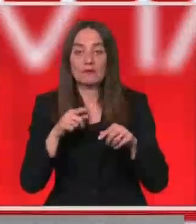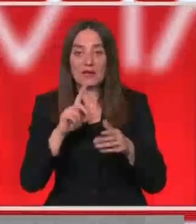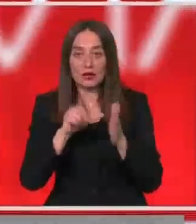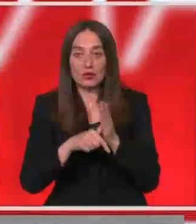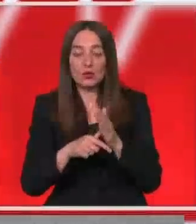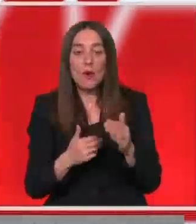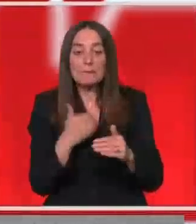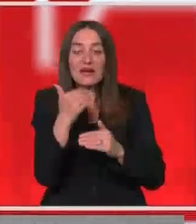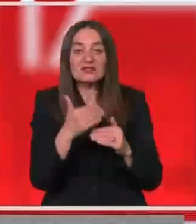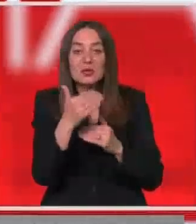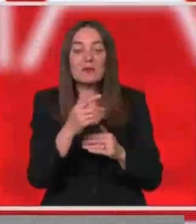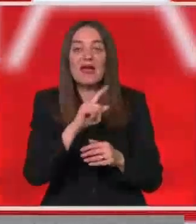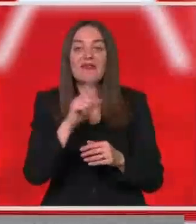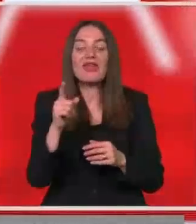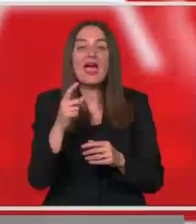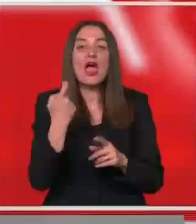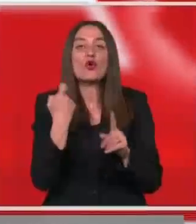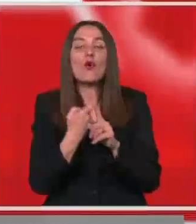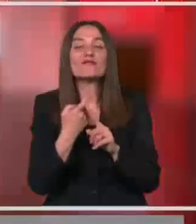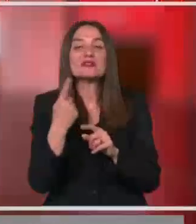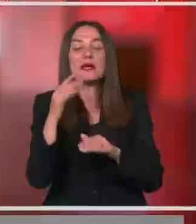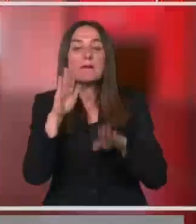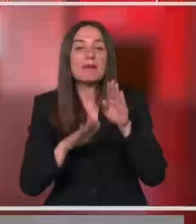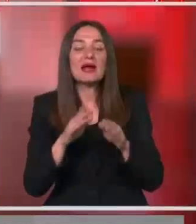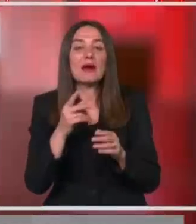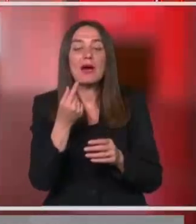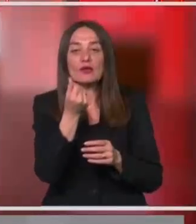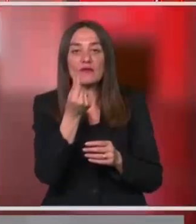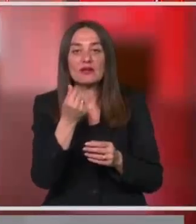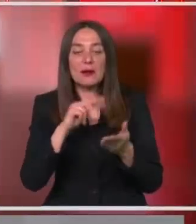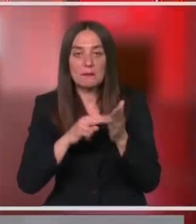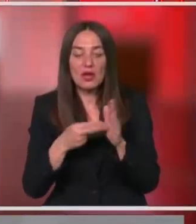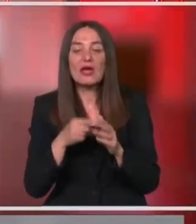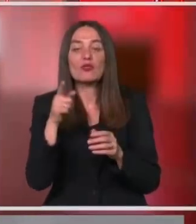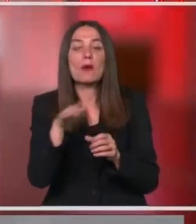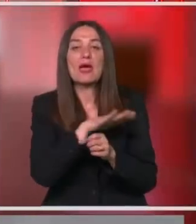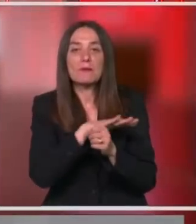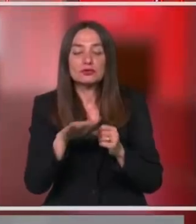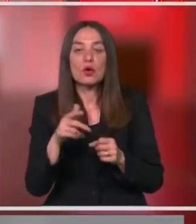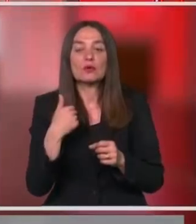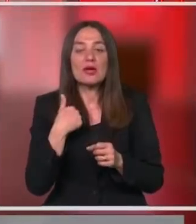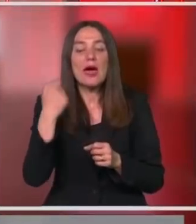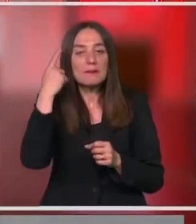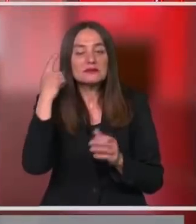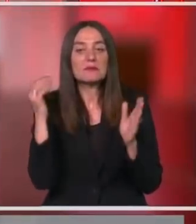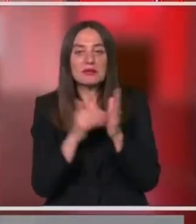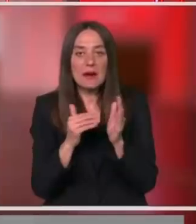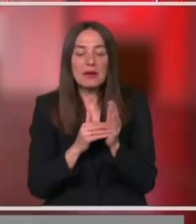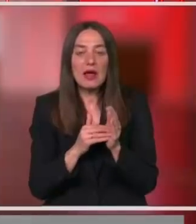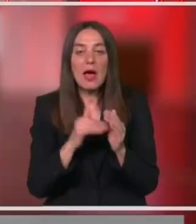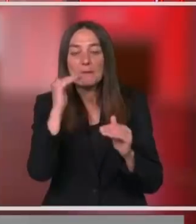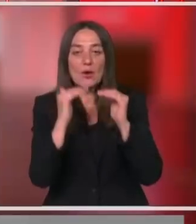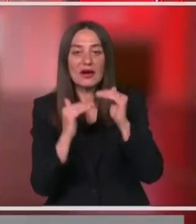nekim nekonvencionalnim merama monetarne politike i to bi apsolutno, ja mislim, trebalo da